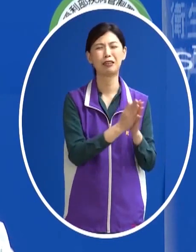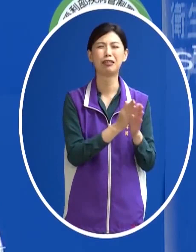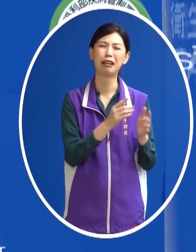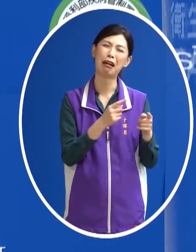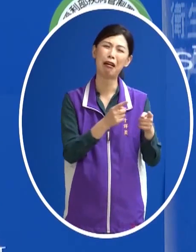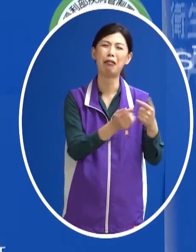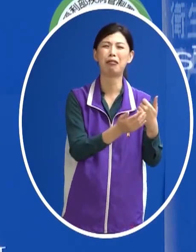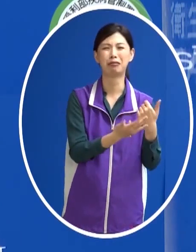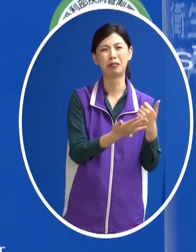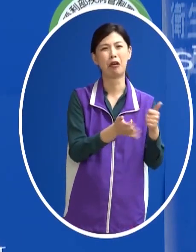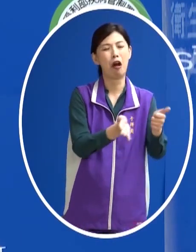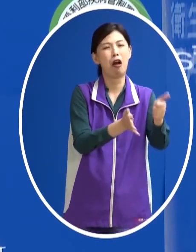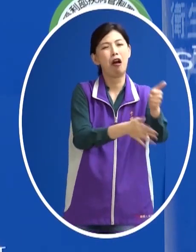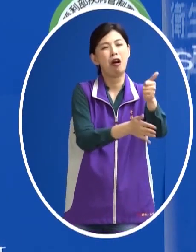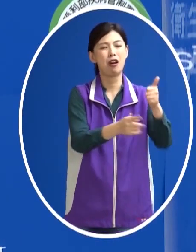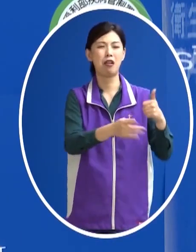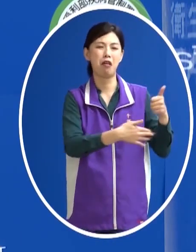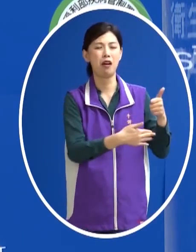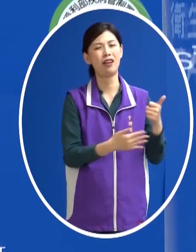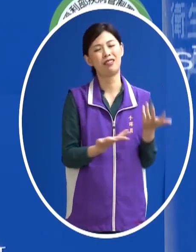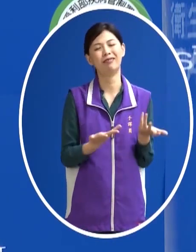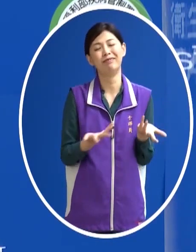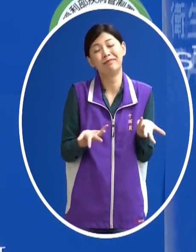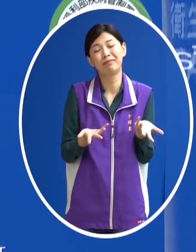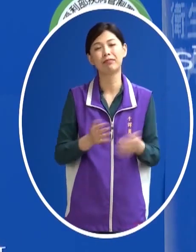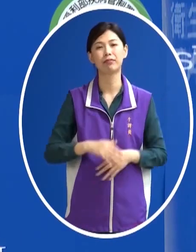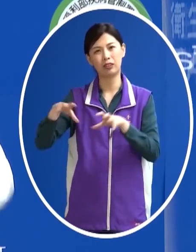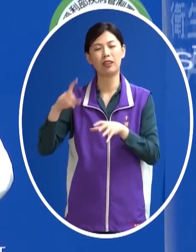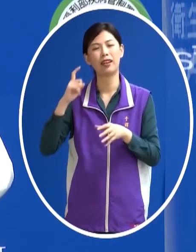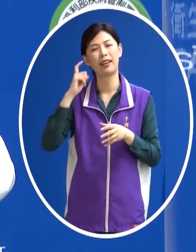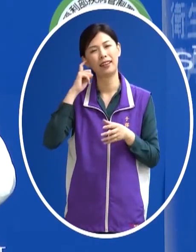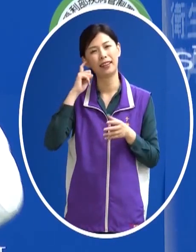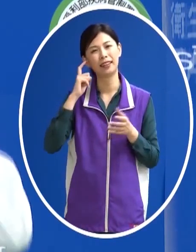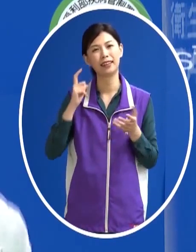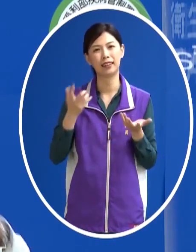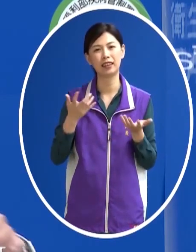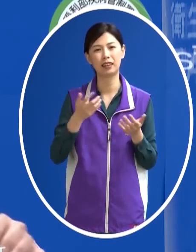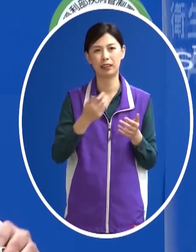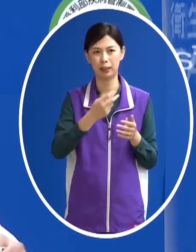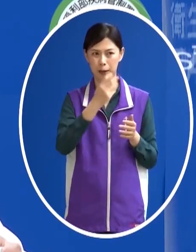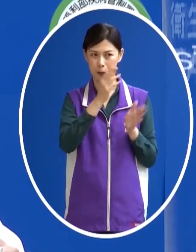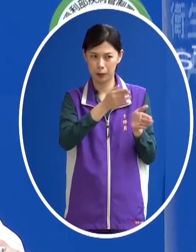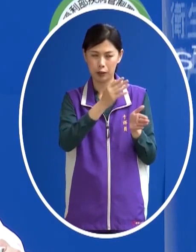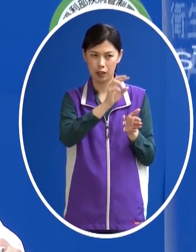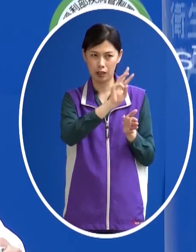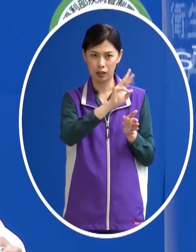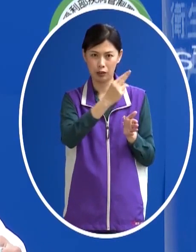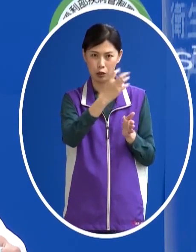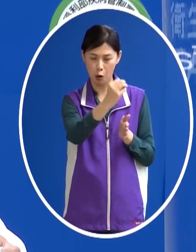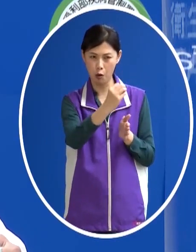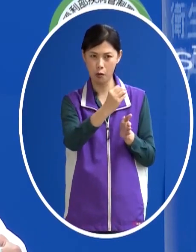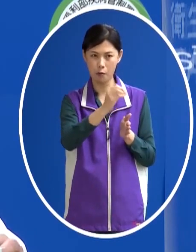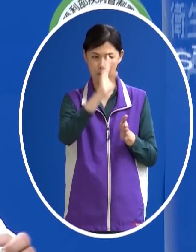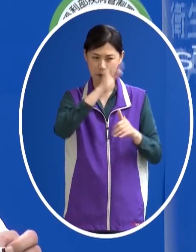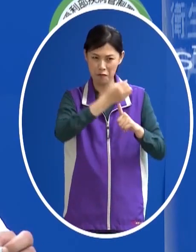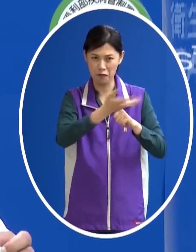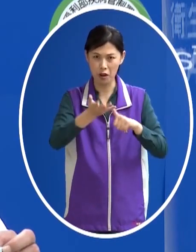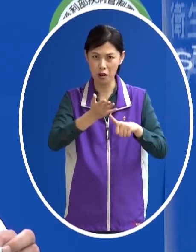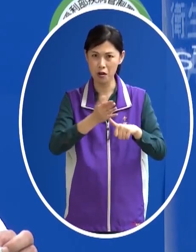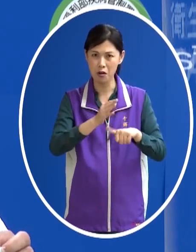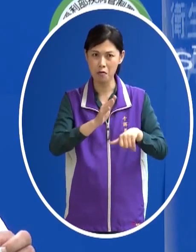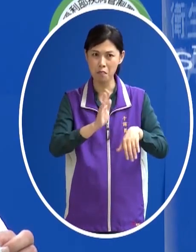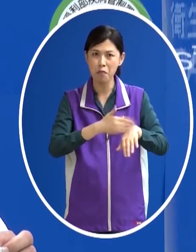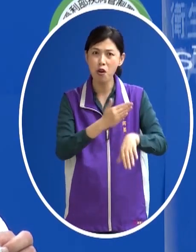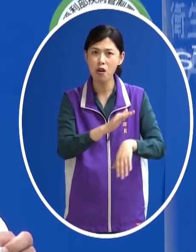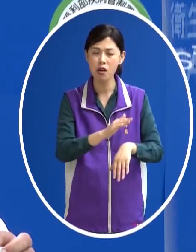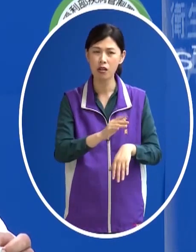哈。那因为世界各国也很多人提案说要来彻查 WHO 在这段时间对于疫情是不